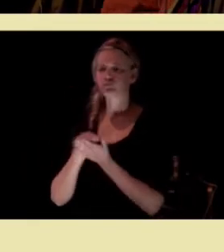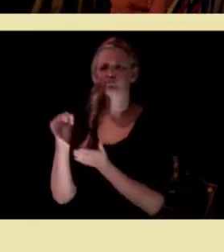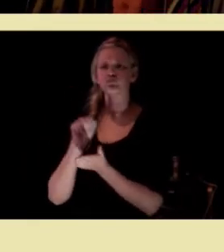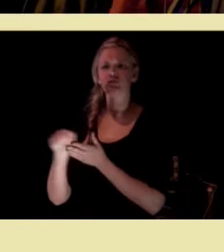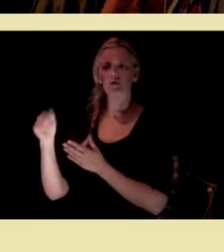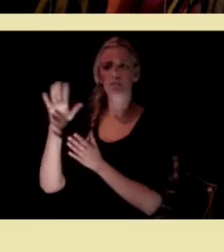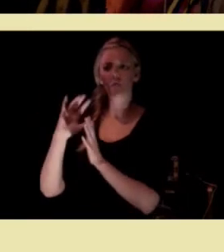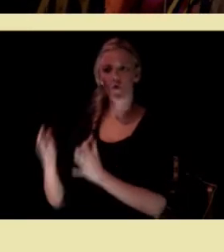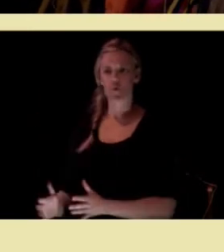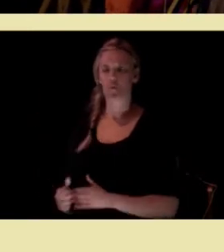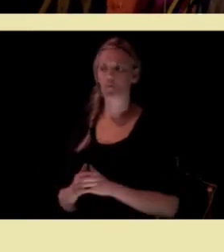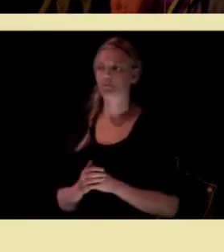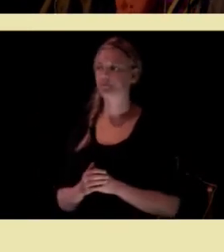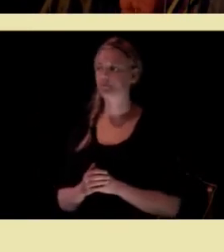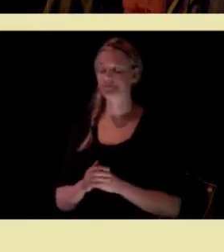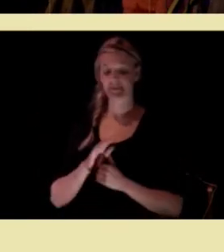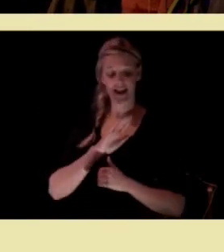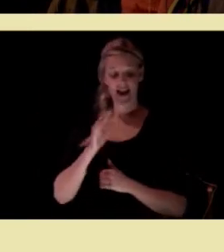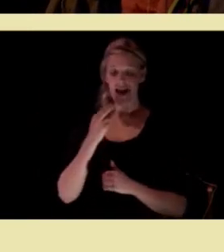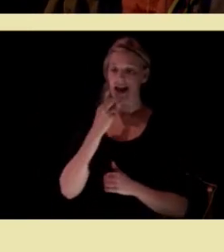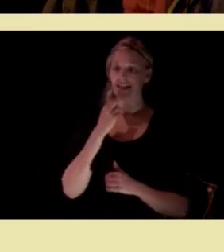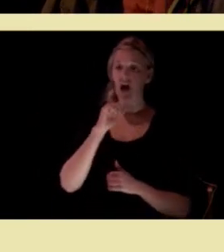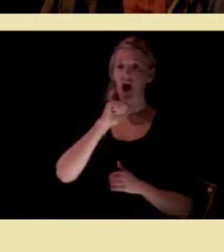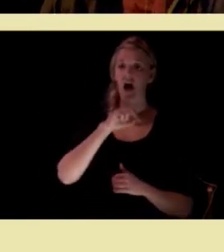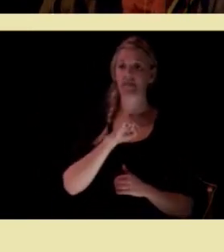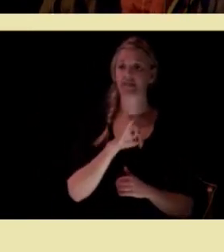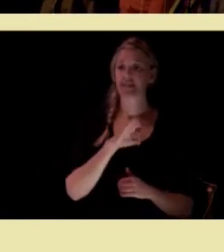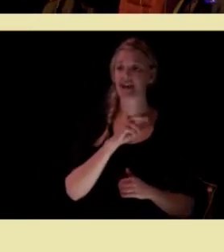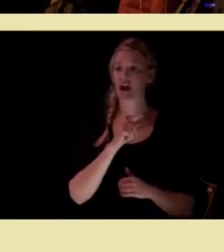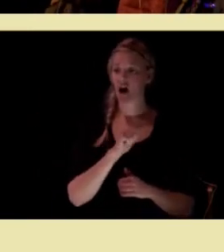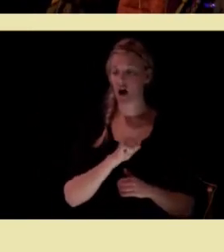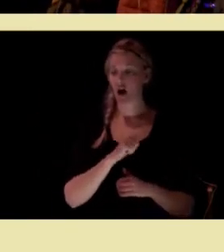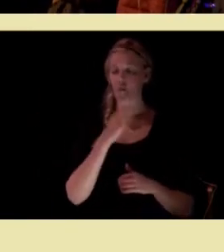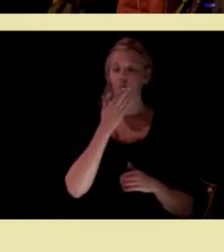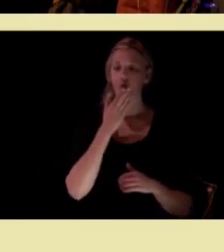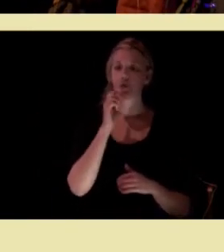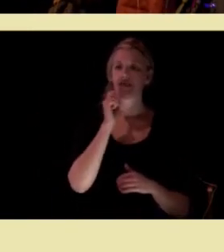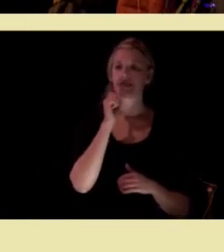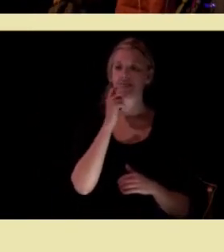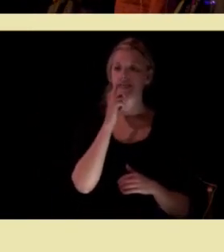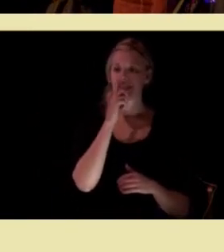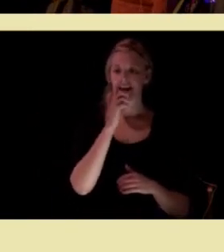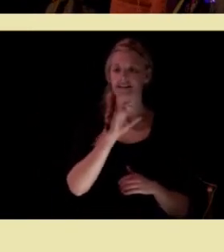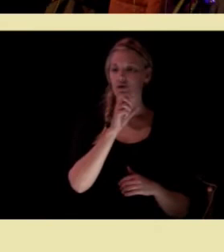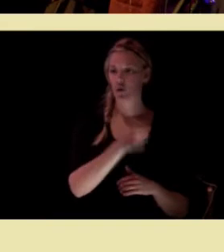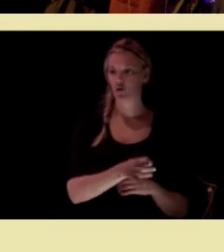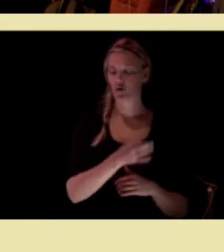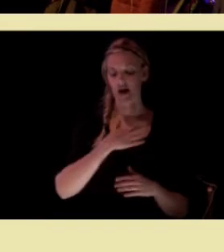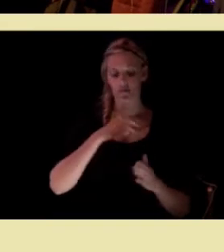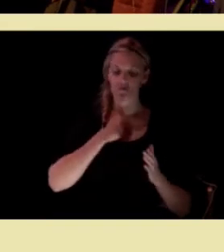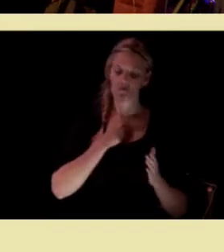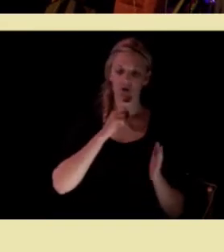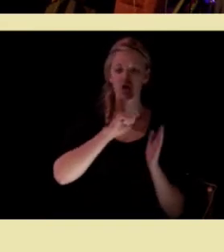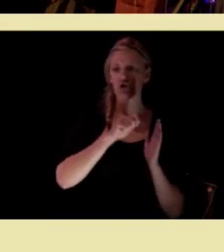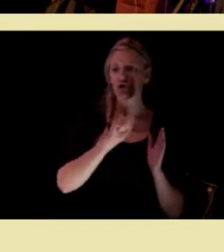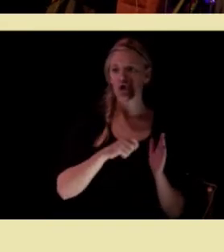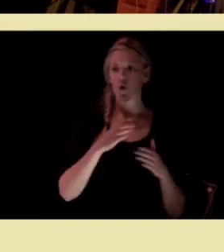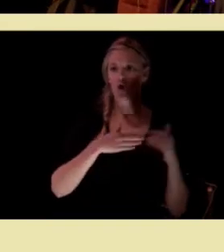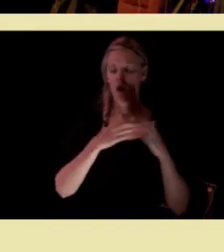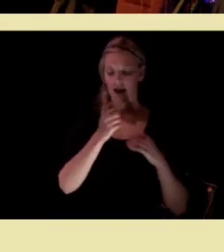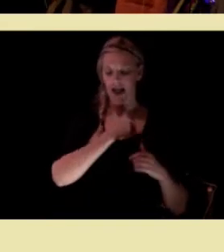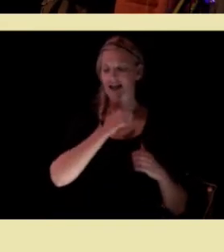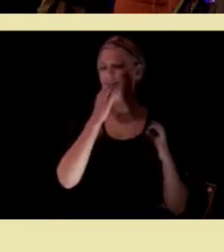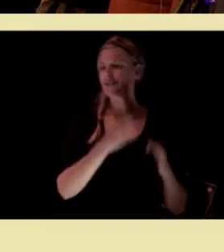uttrykksform å uttrykke seg for. Hei, jeg heter Annika, og bor på Nesodden. Og jeg veldig glad i å sy og lage mine egne